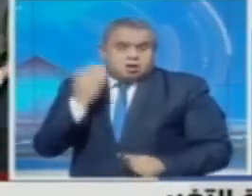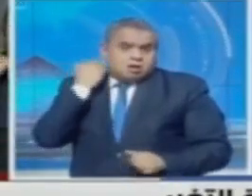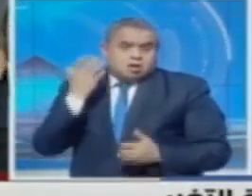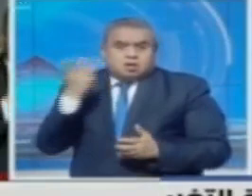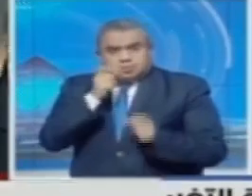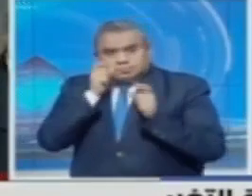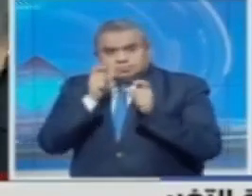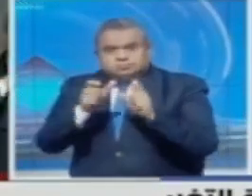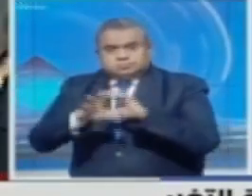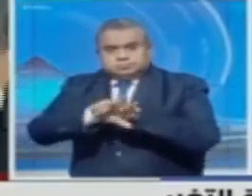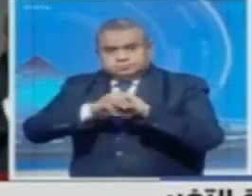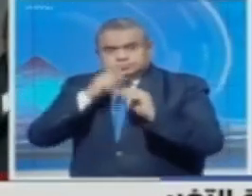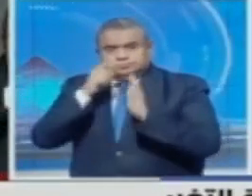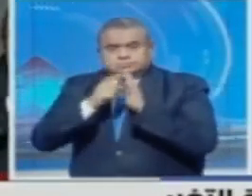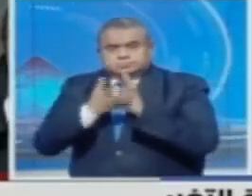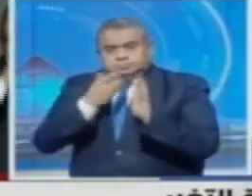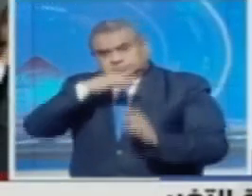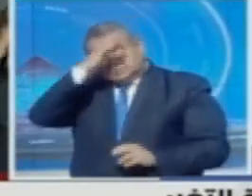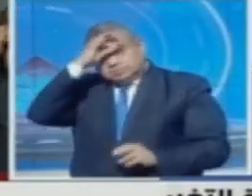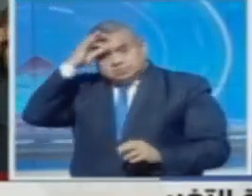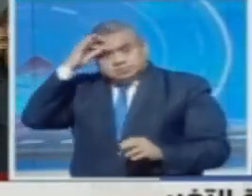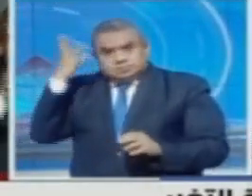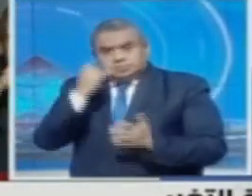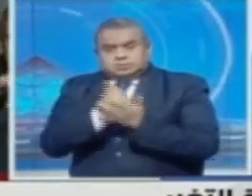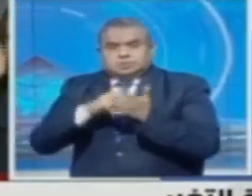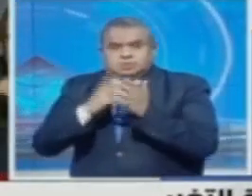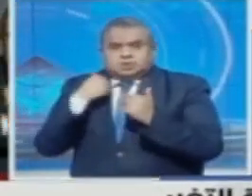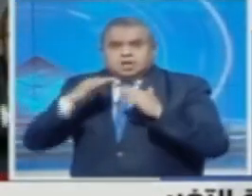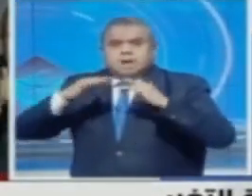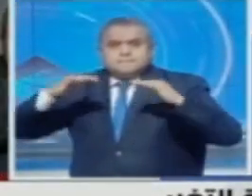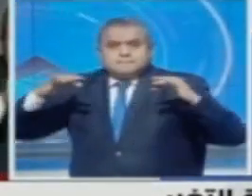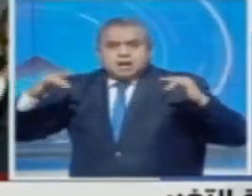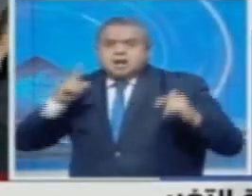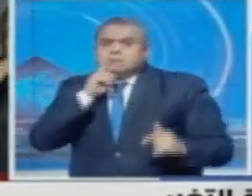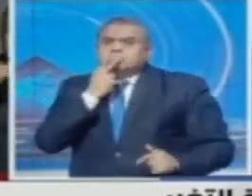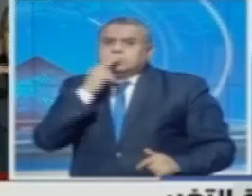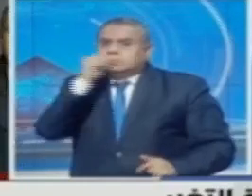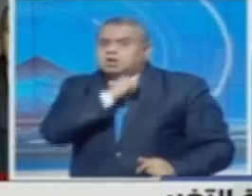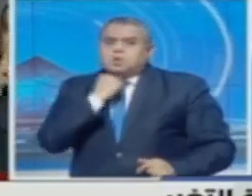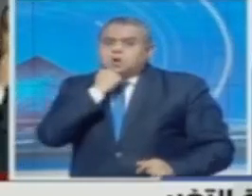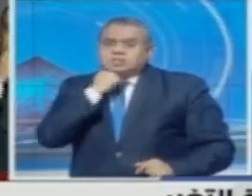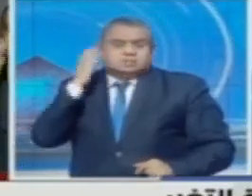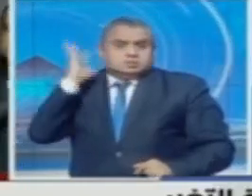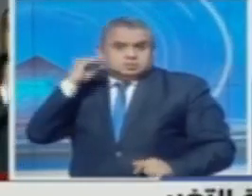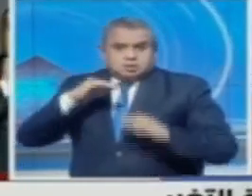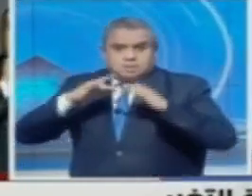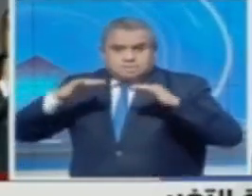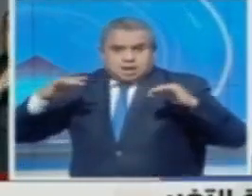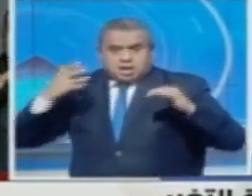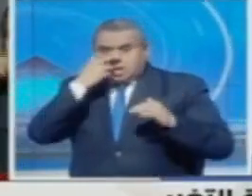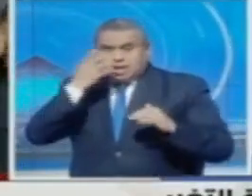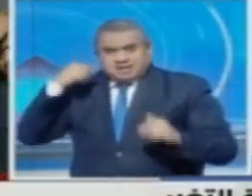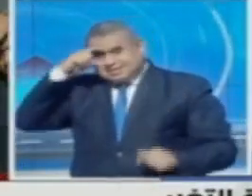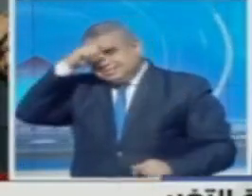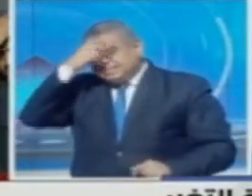الحماية وتنمية البيئة. مثال، احنا كان لدينا مجموعة من البحيرات على البحر المتوسط، هذه البحيرات كانت في حالة صعبة